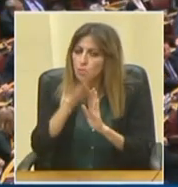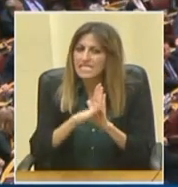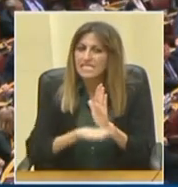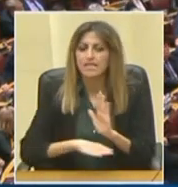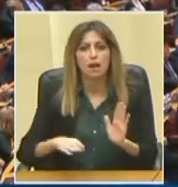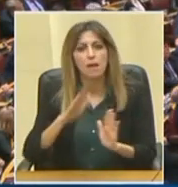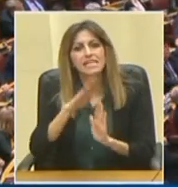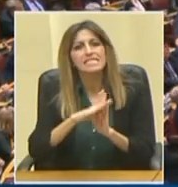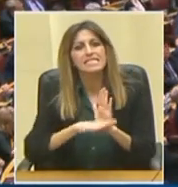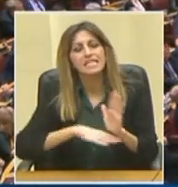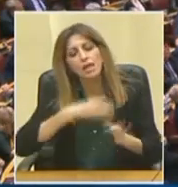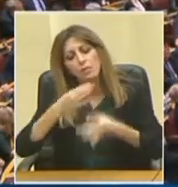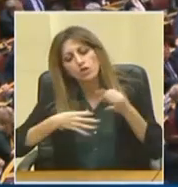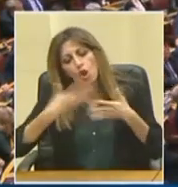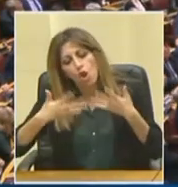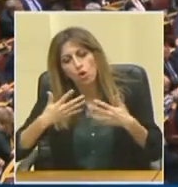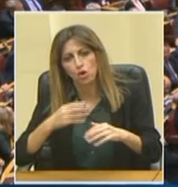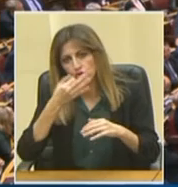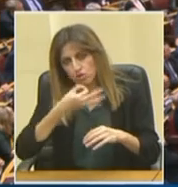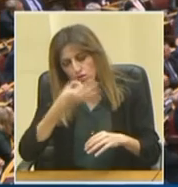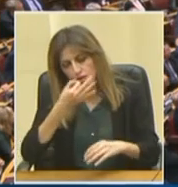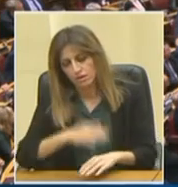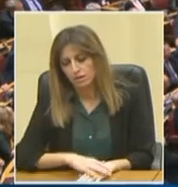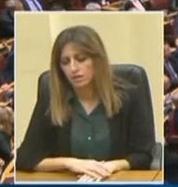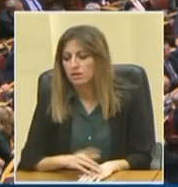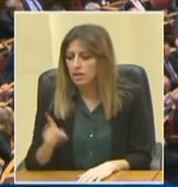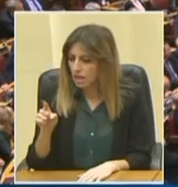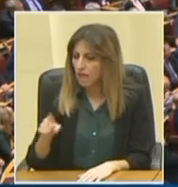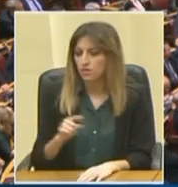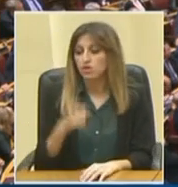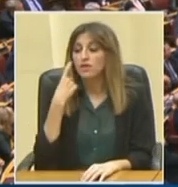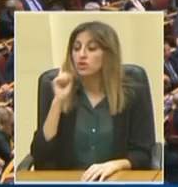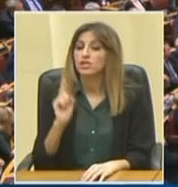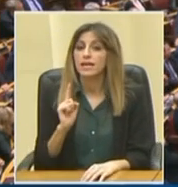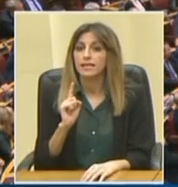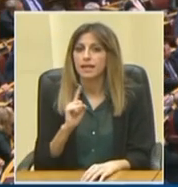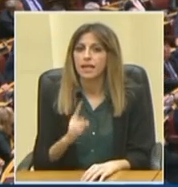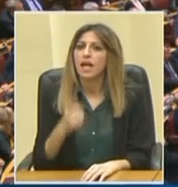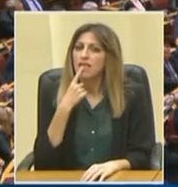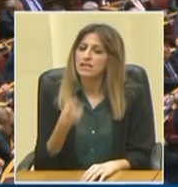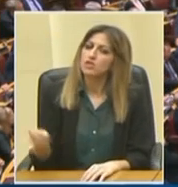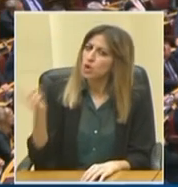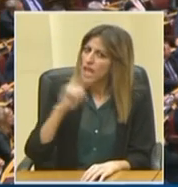ακούτε. Παρακαλώ κύριε. Θα σας πω και κάποιον άλλον που το γνωρίζετε καλά γιατί ήταν συνεταιράκι σας πολλά χρόνια. Πίος Βενιζέλος.